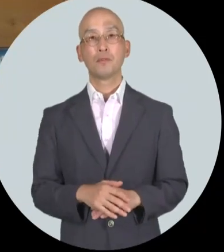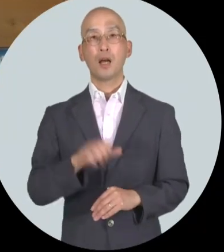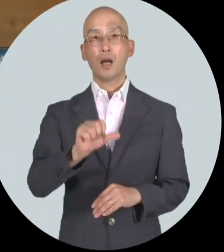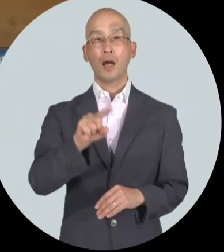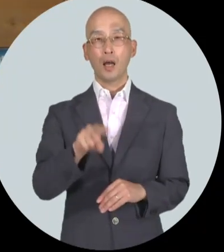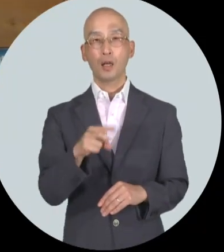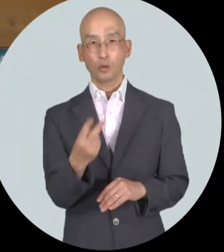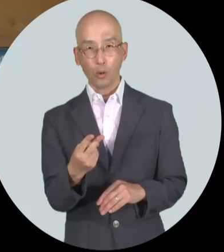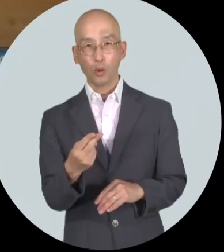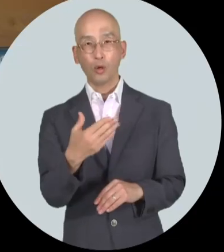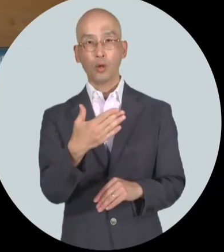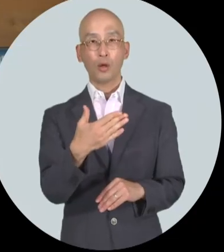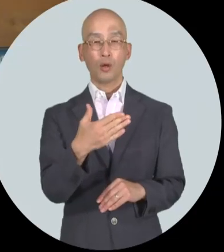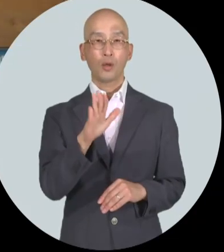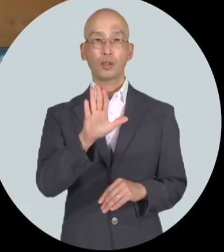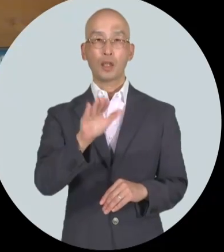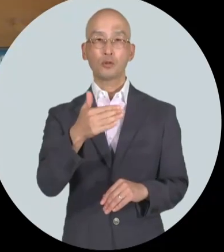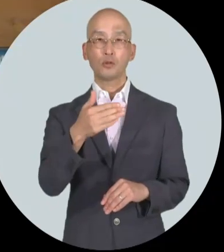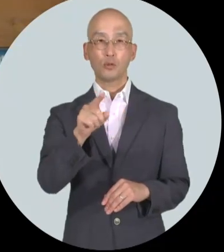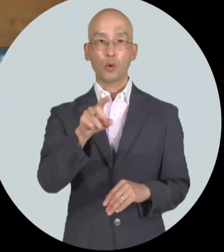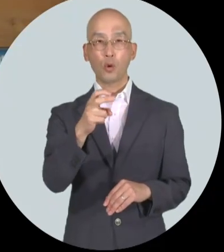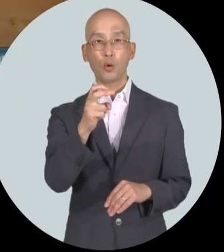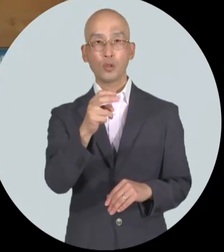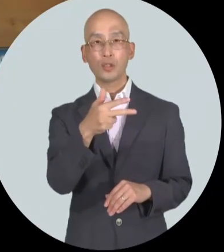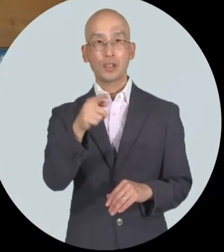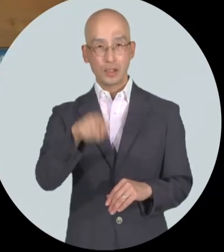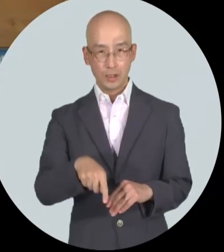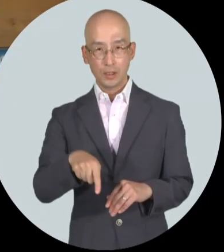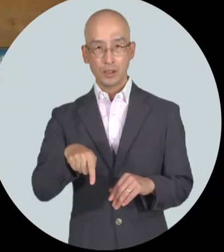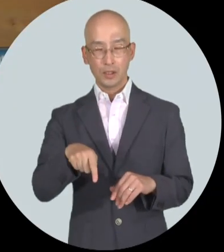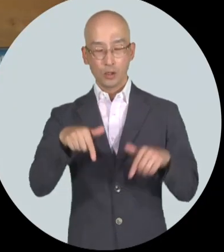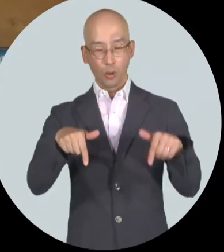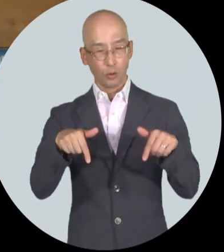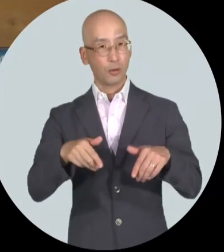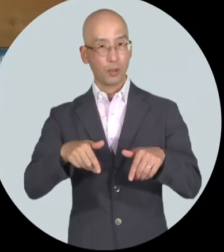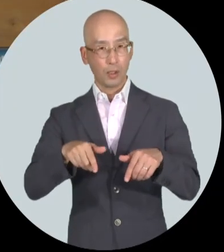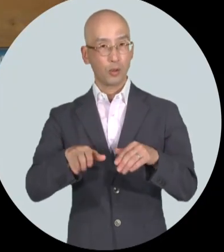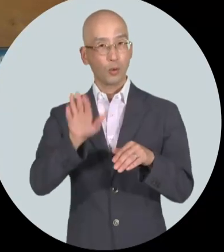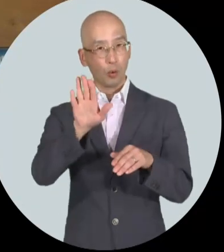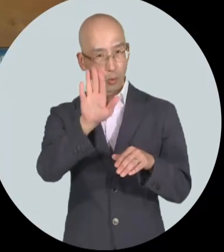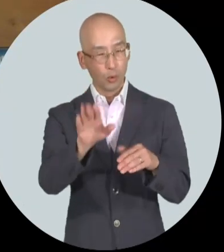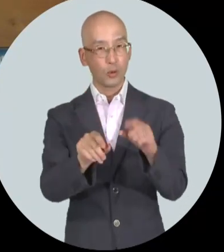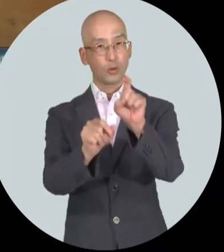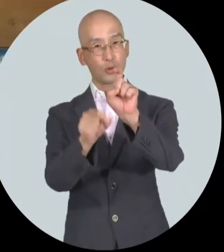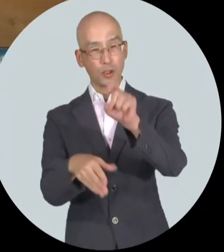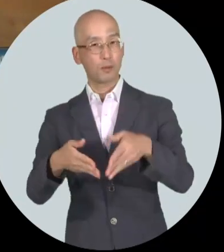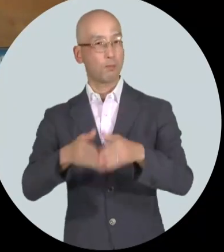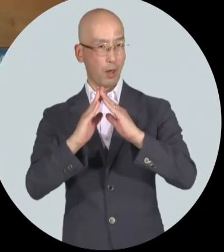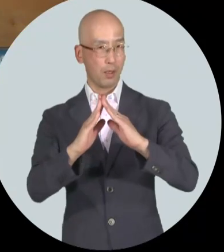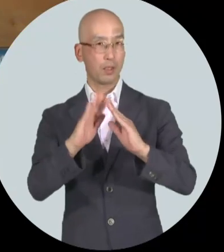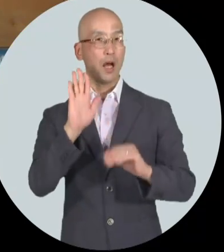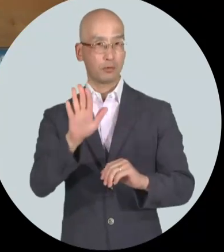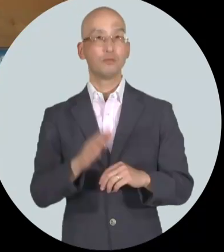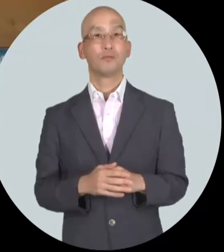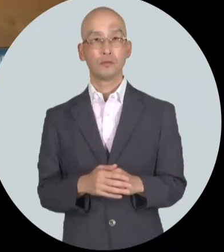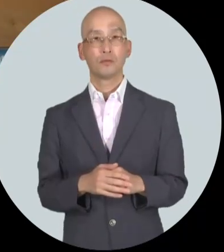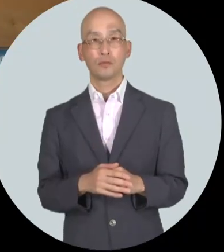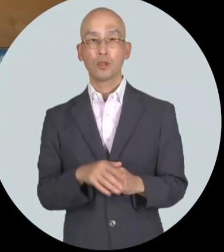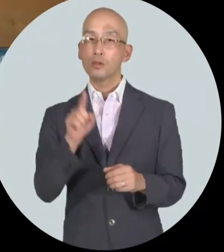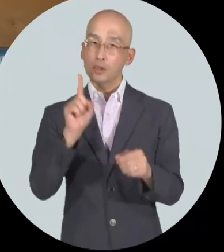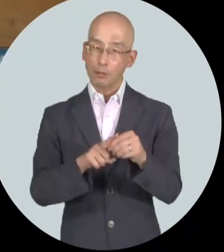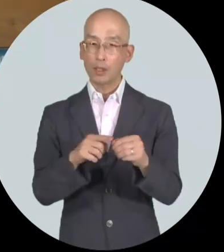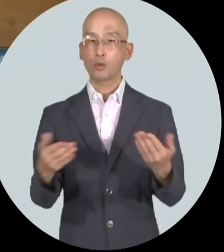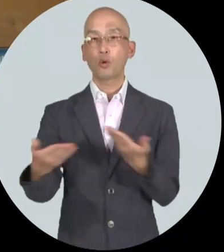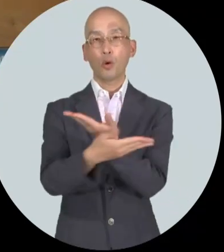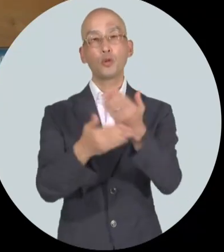&テクノロジービレッジ京都、今年の10月オープンということで、そのオープンに伴いまして交流